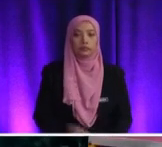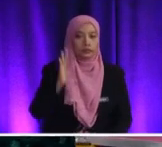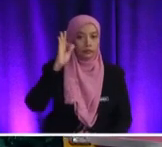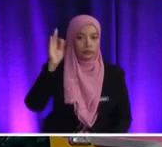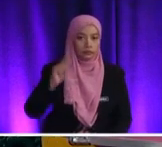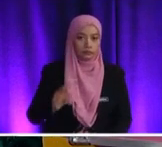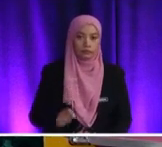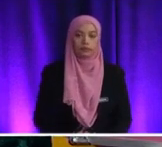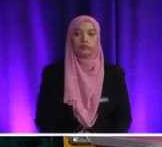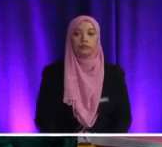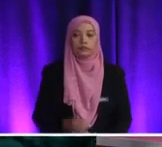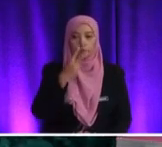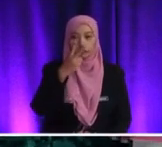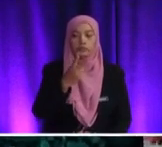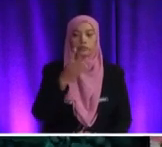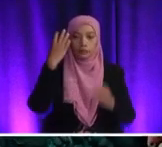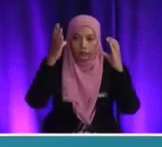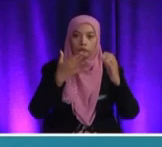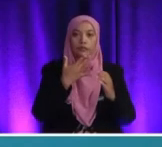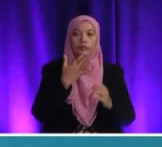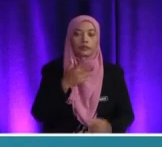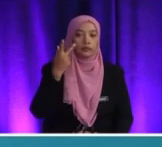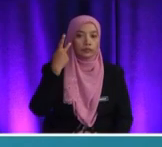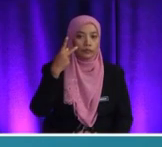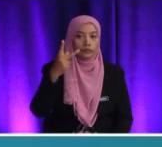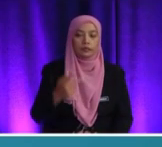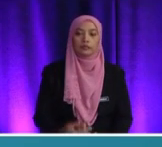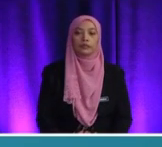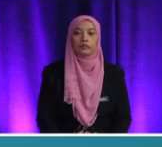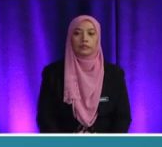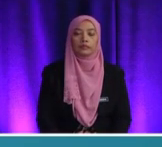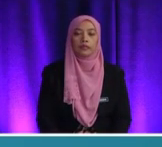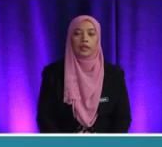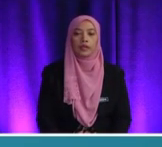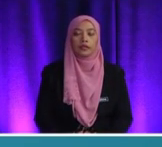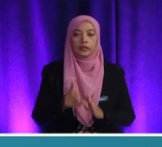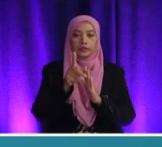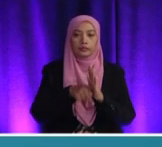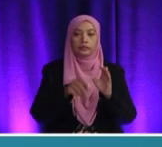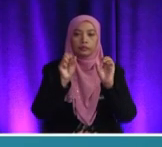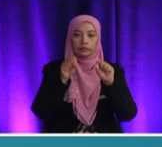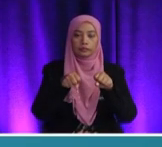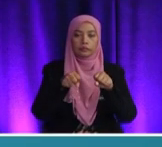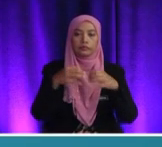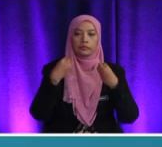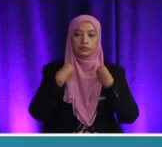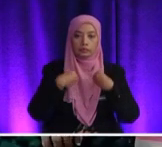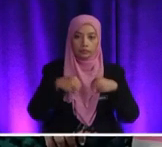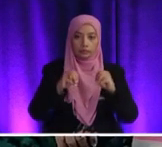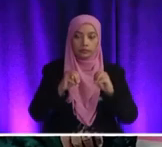gudang warnet dengan warna kuning ya boleh pasrah Di sini cekel lah aku Dia ke boleh